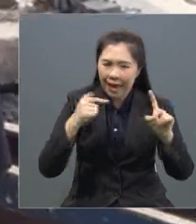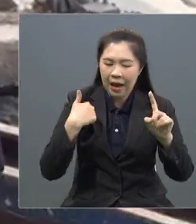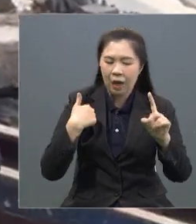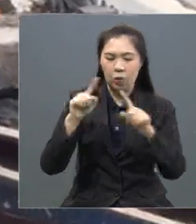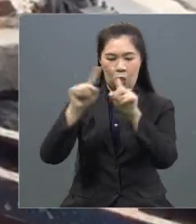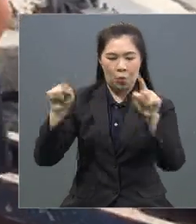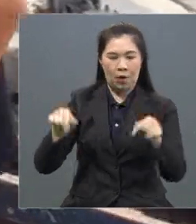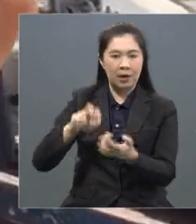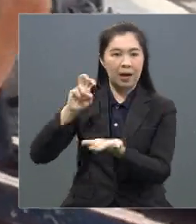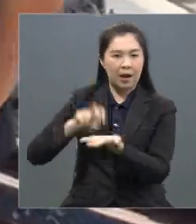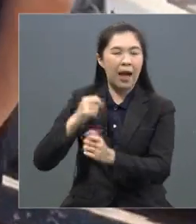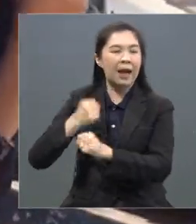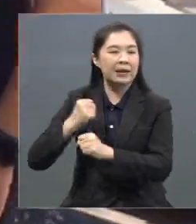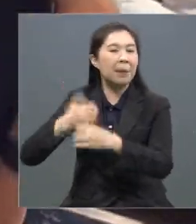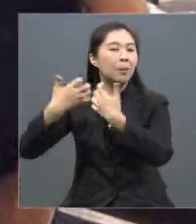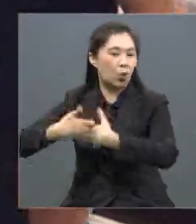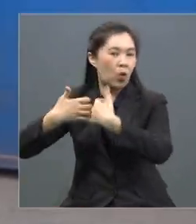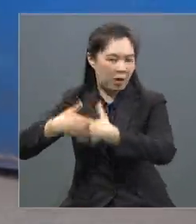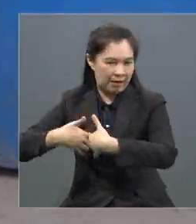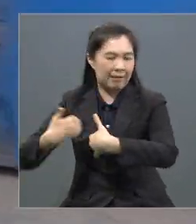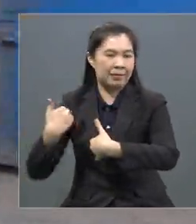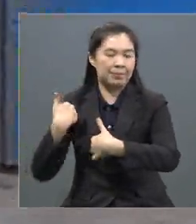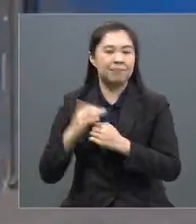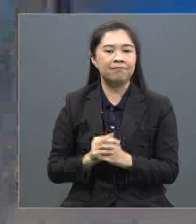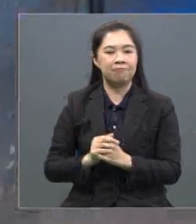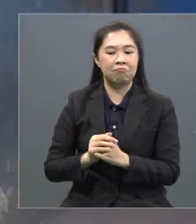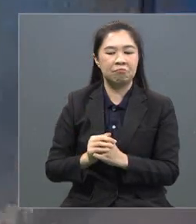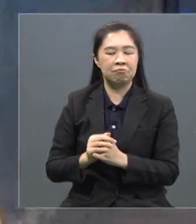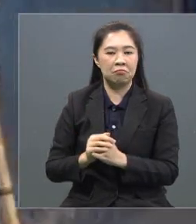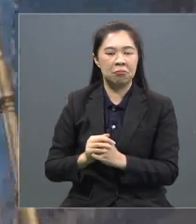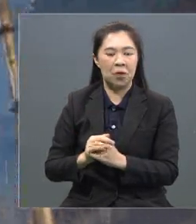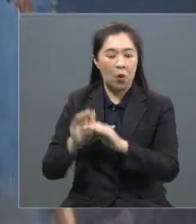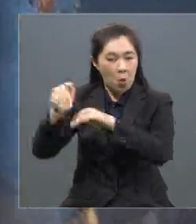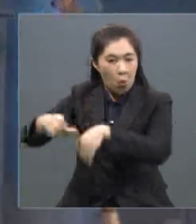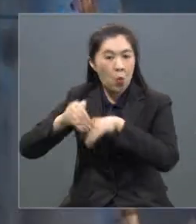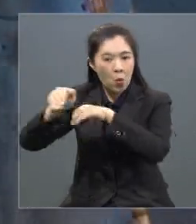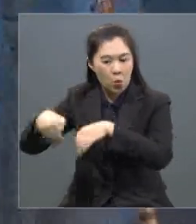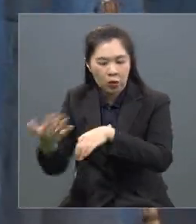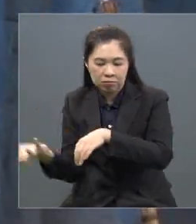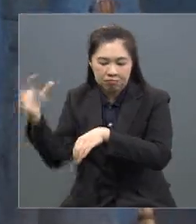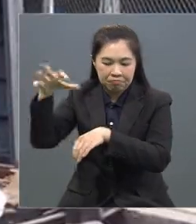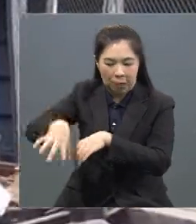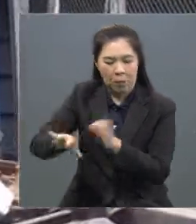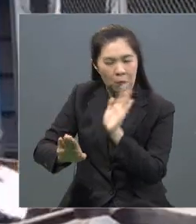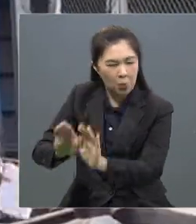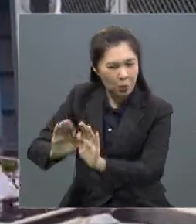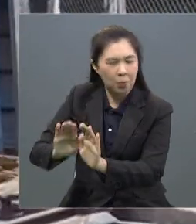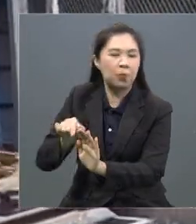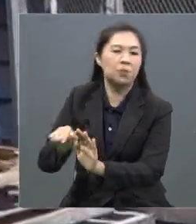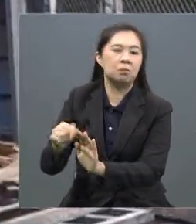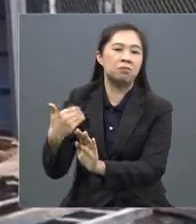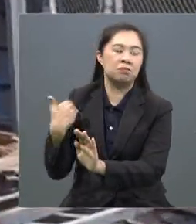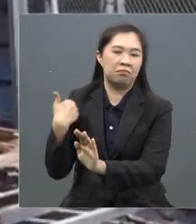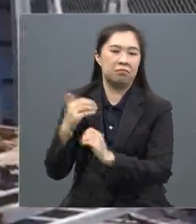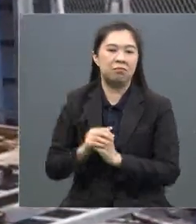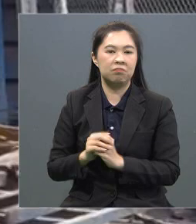ใบอนุญาตประกอบกิจการโรงงานโดยได้ฝังกลบกากแกร่ซึ่งอยู่ในรูปของโลหะผสมกับปูนซีเมนต์และยึด